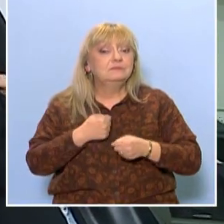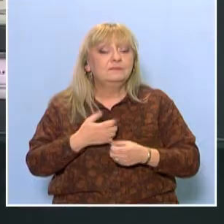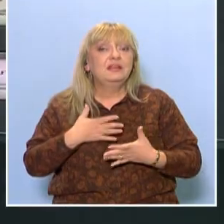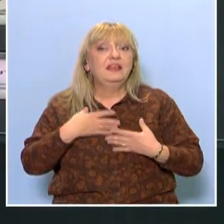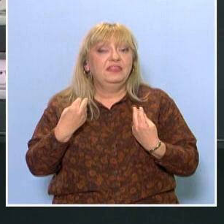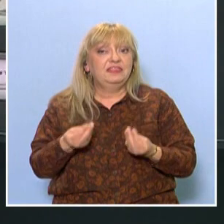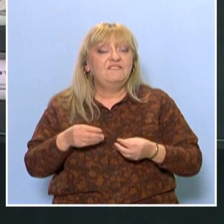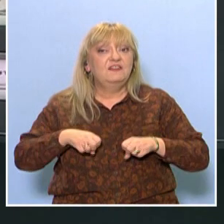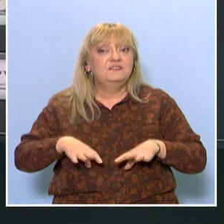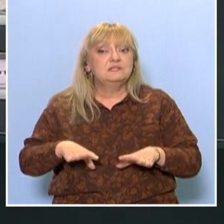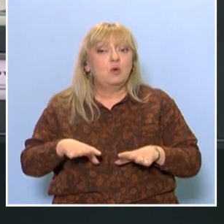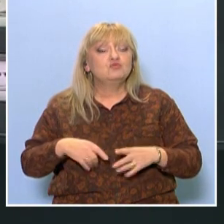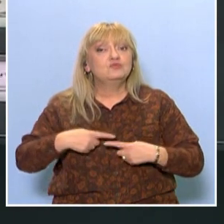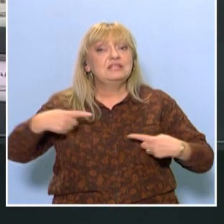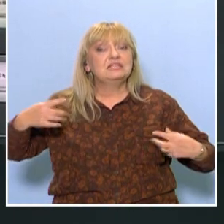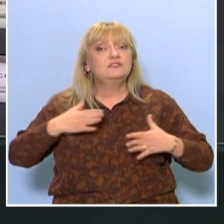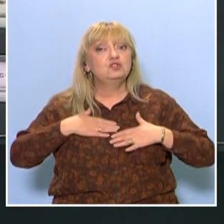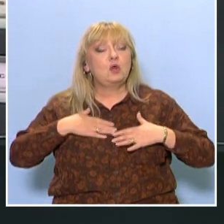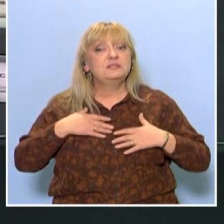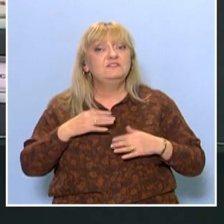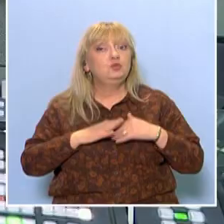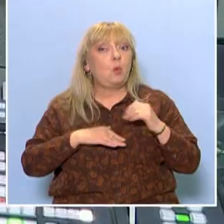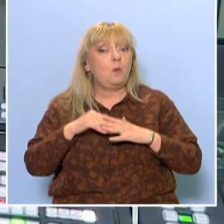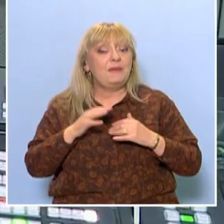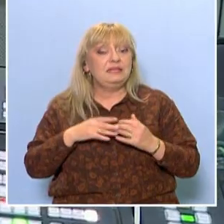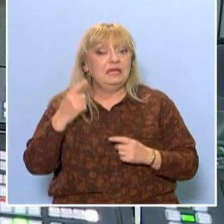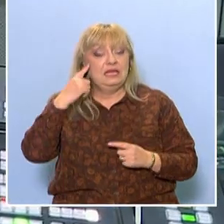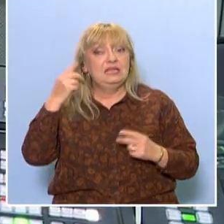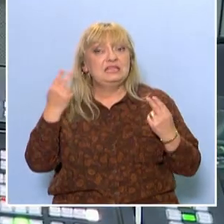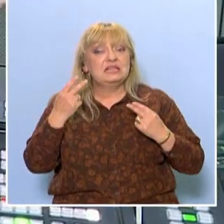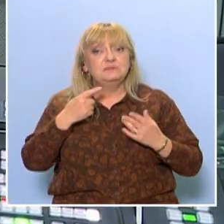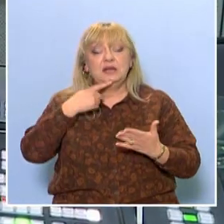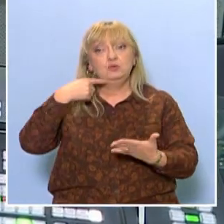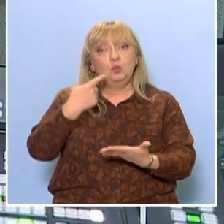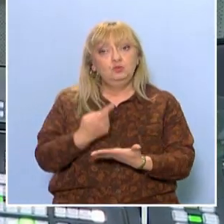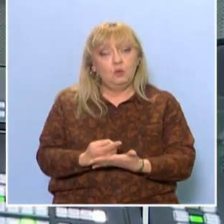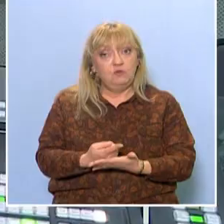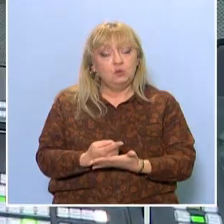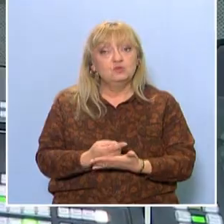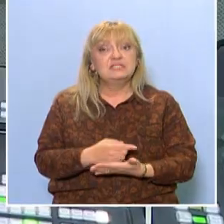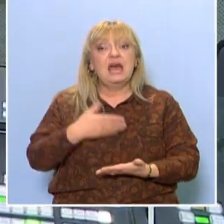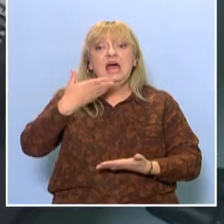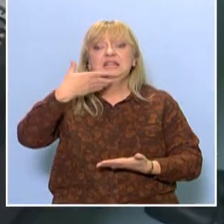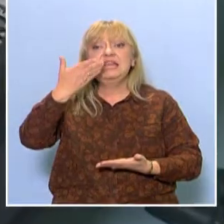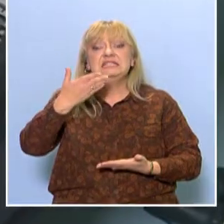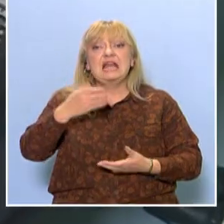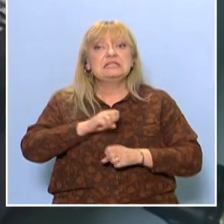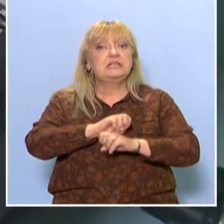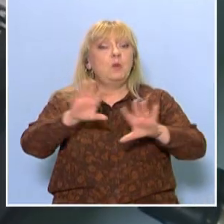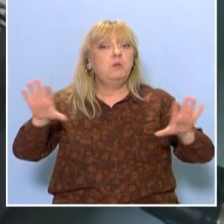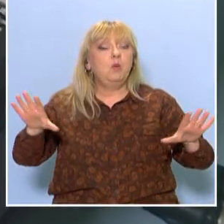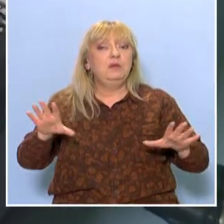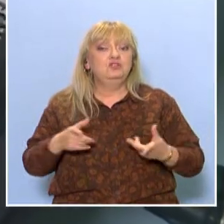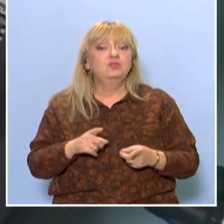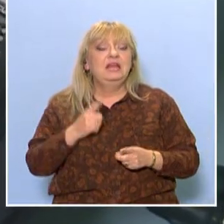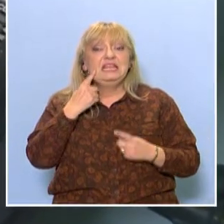умения с професионалните стандарти, за да разберат отговорността, която носи всяко публично изказана дума, независимо дали е публикувана или